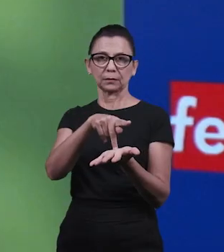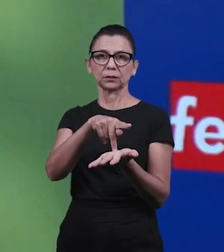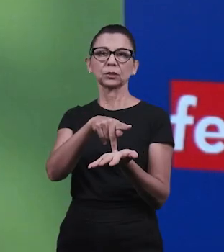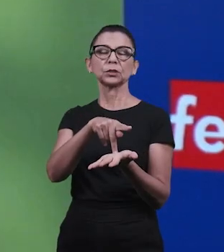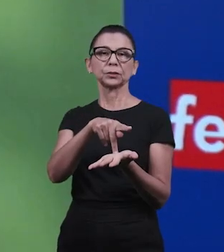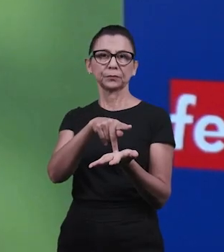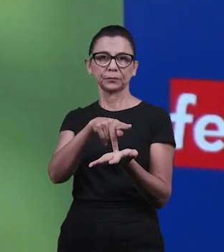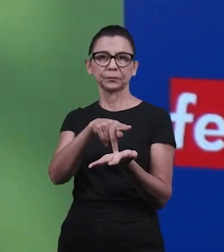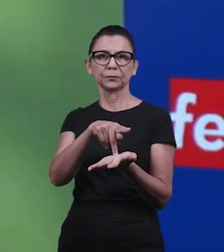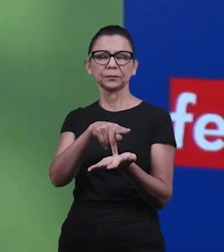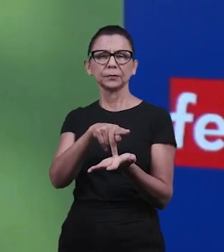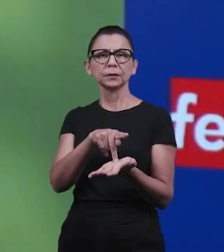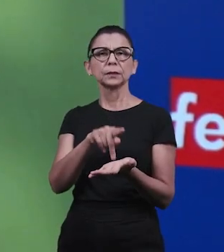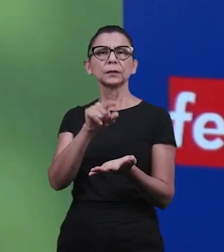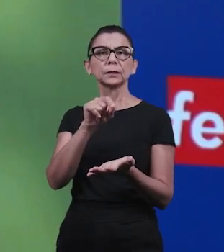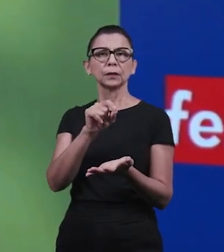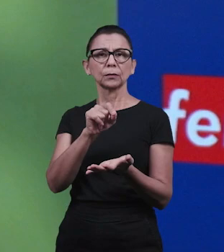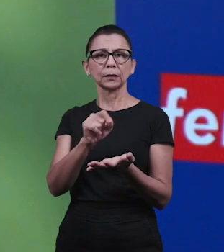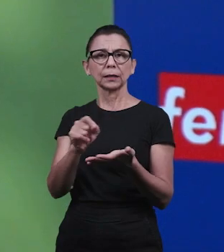искренности,